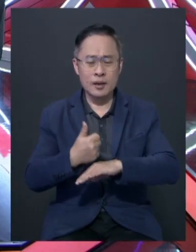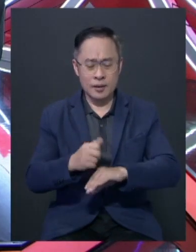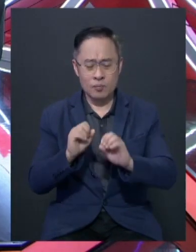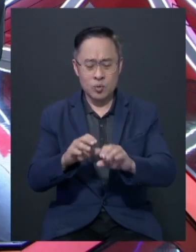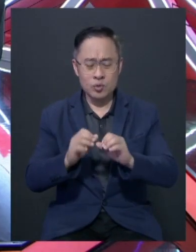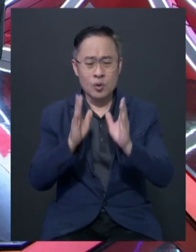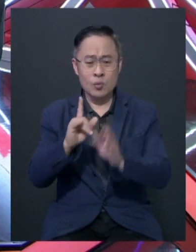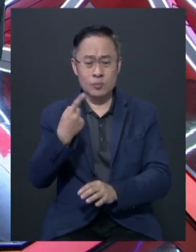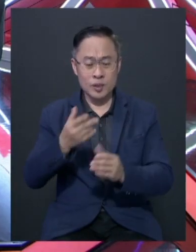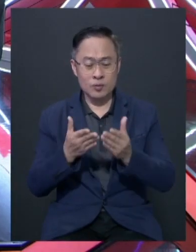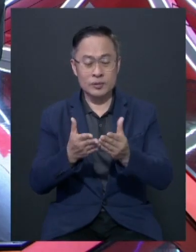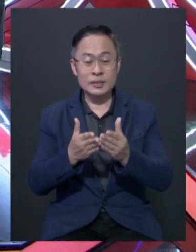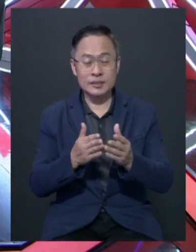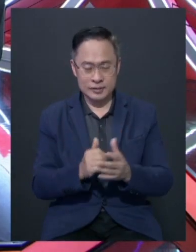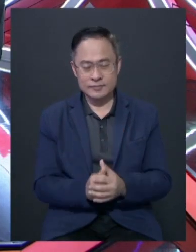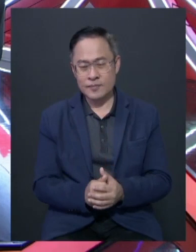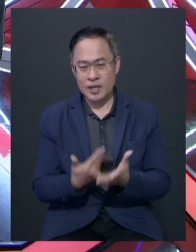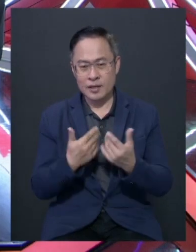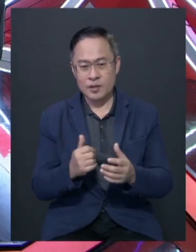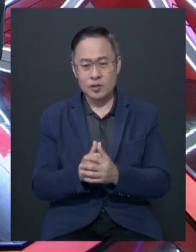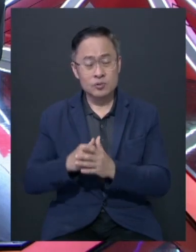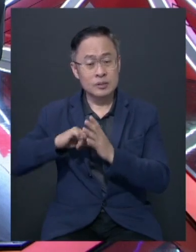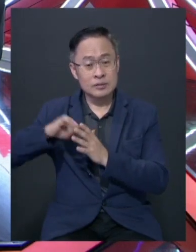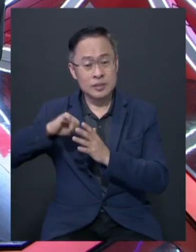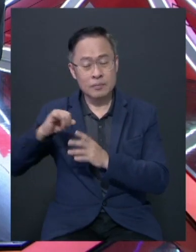ทางท่าเรือนะครับส่วนเชียงใหม่ของณช่วยนะ